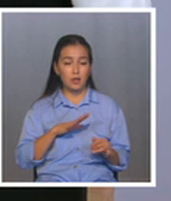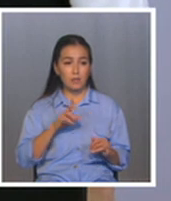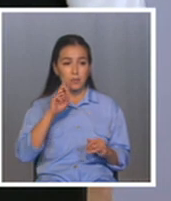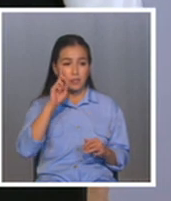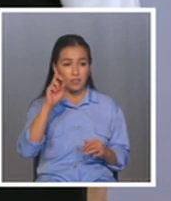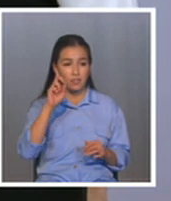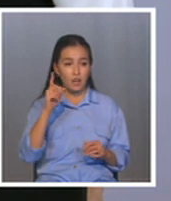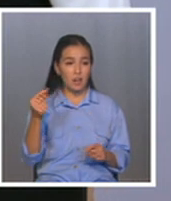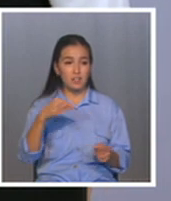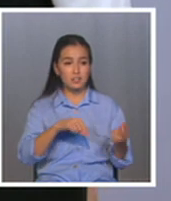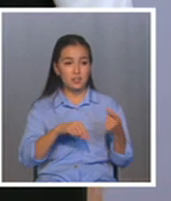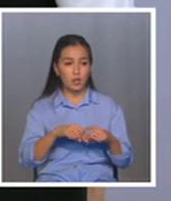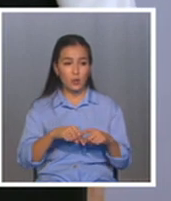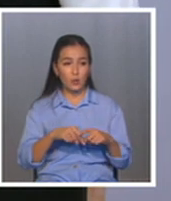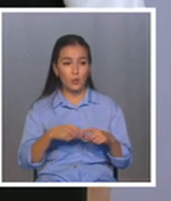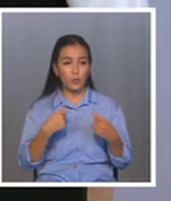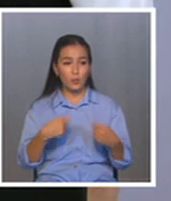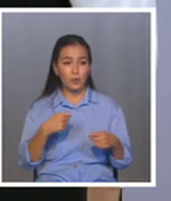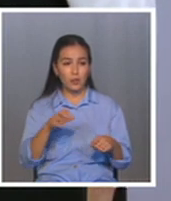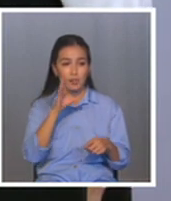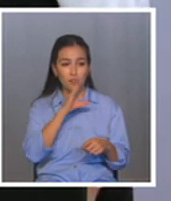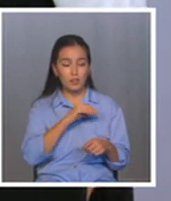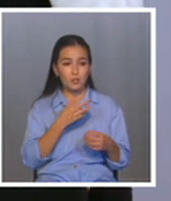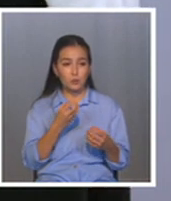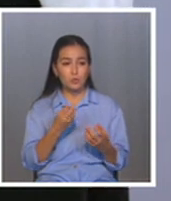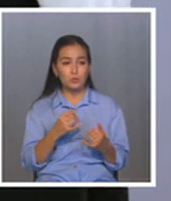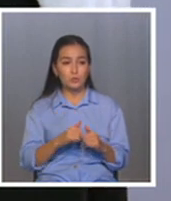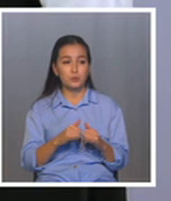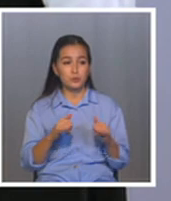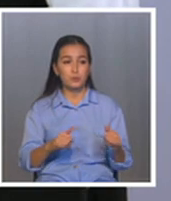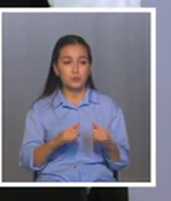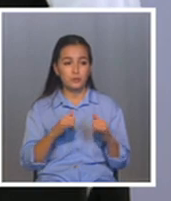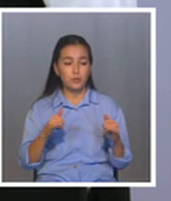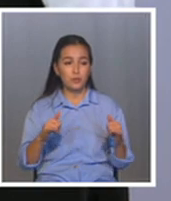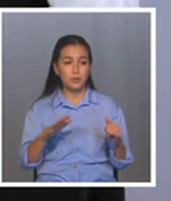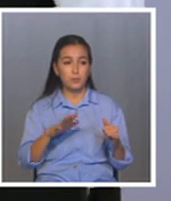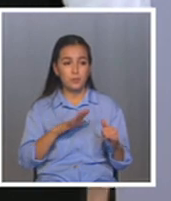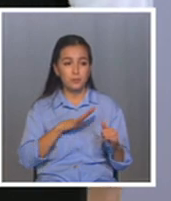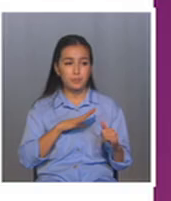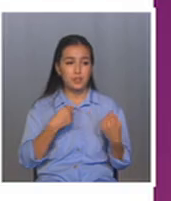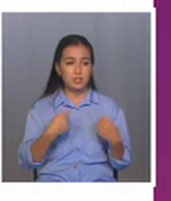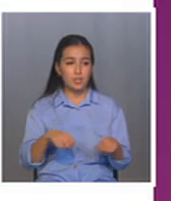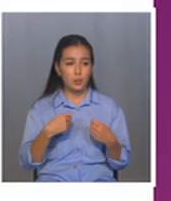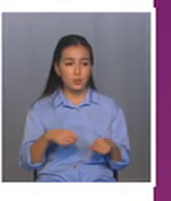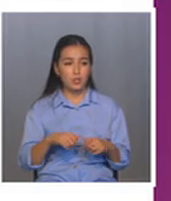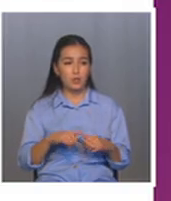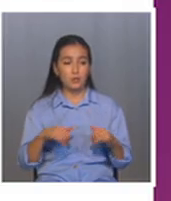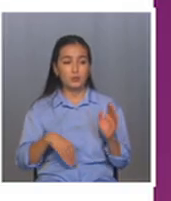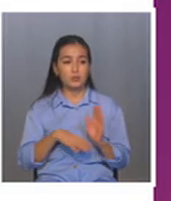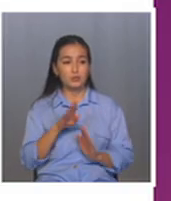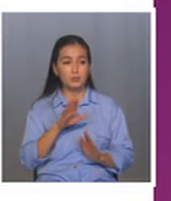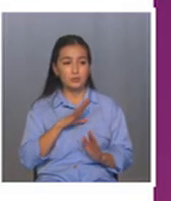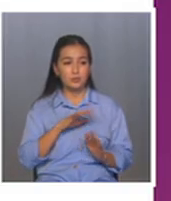Мемлекеттердің арасындағы өтімді тауарлар одан сайын көбейіп, сауда жақсы